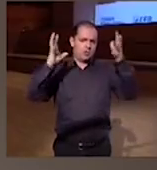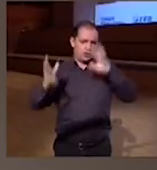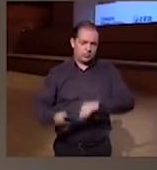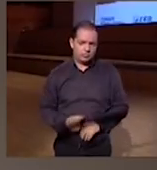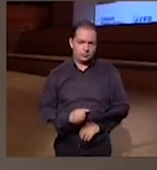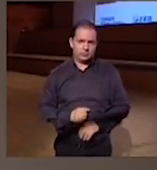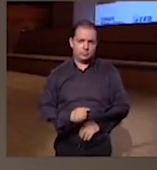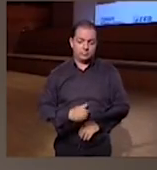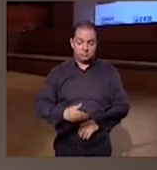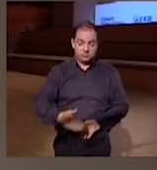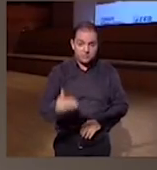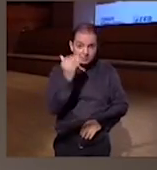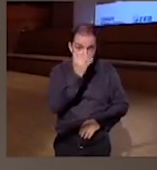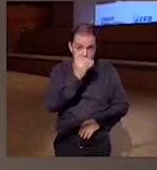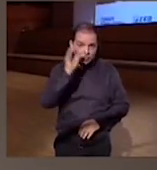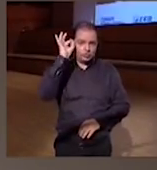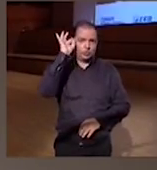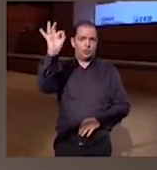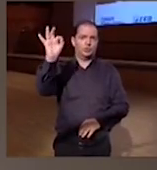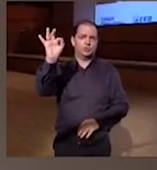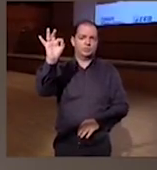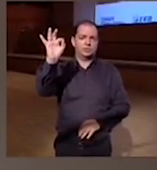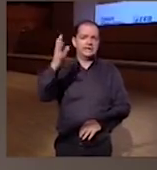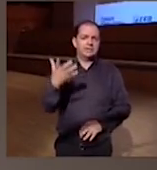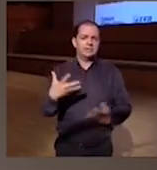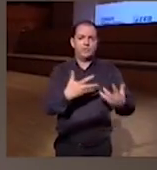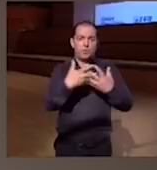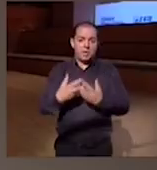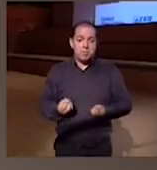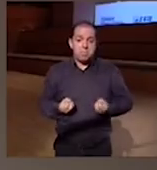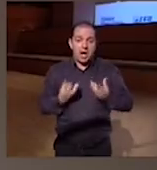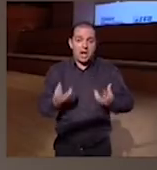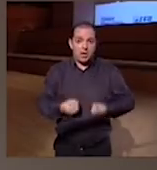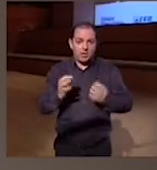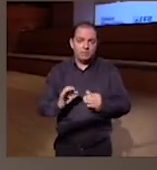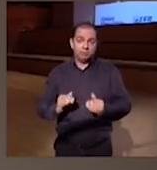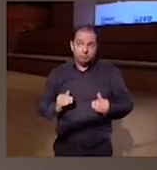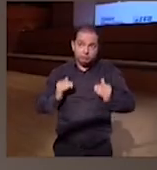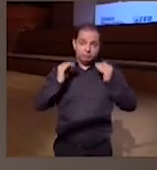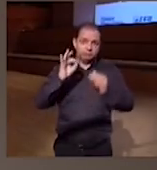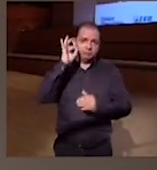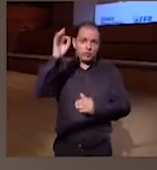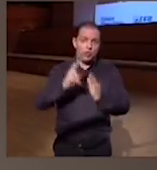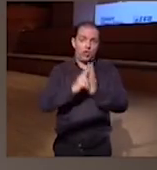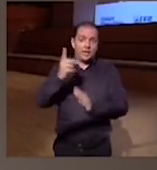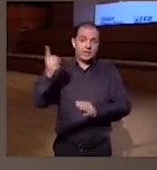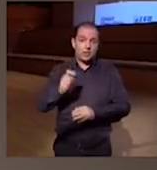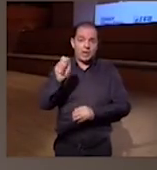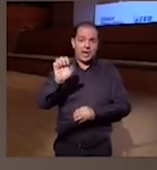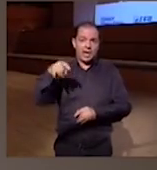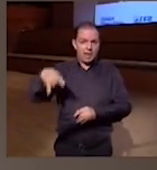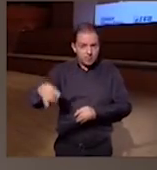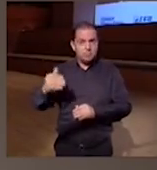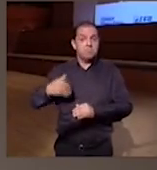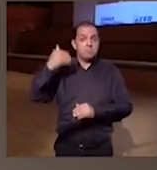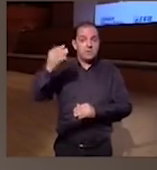Άμεσος βραχυπρόθεσμος στόχος είναι η βιομηχανική παραγωγή να ανέλθει στο 12% του ΑΕΠ και στο 15% σε